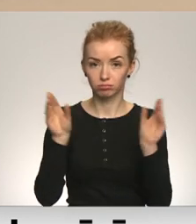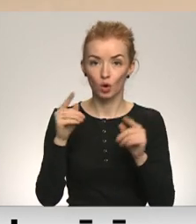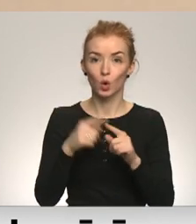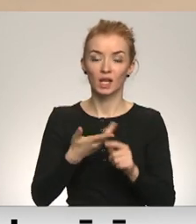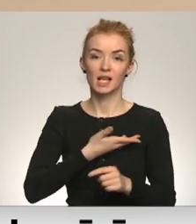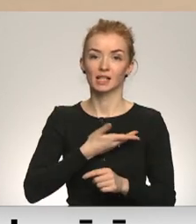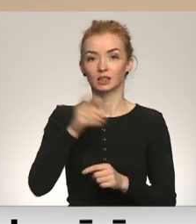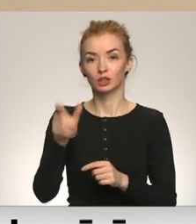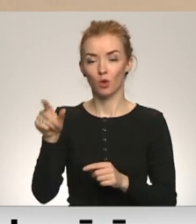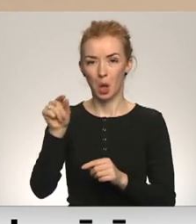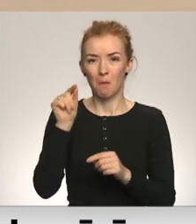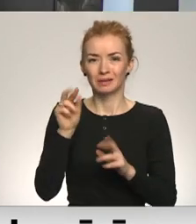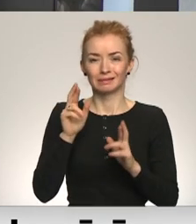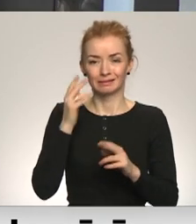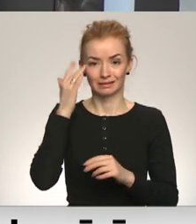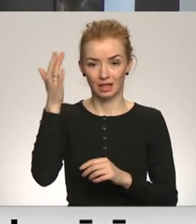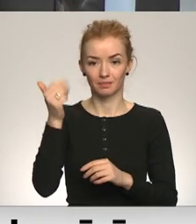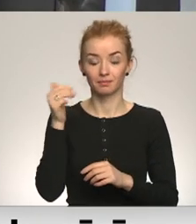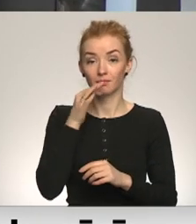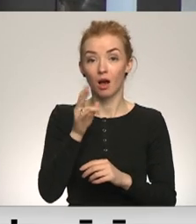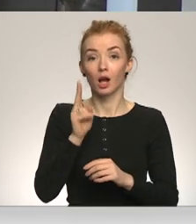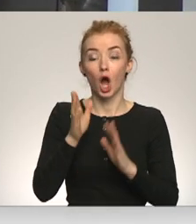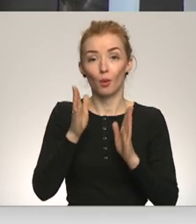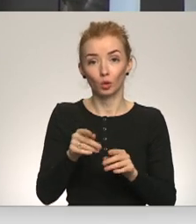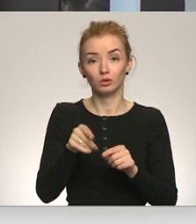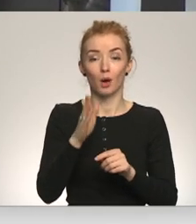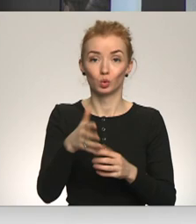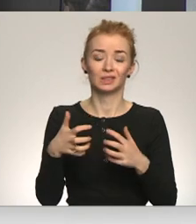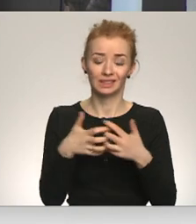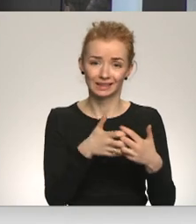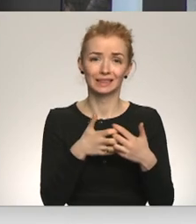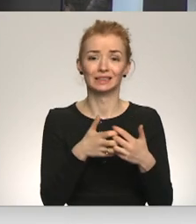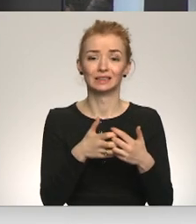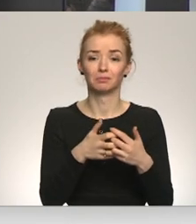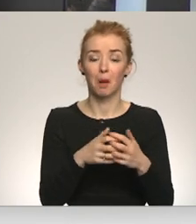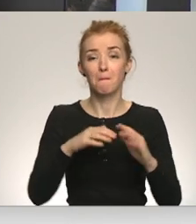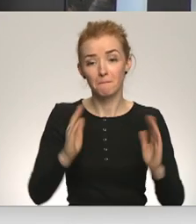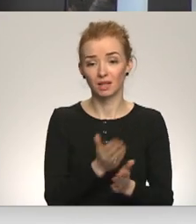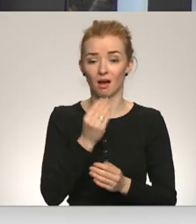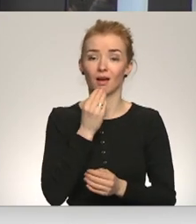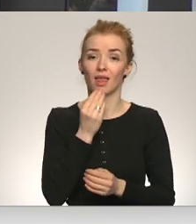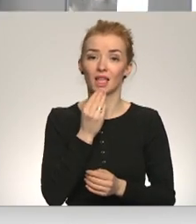liek justies mazliet cerīgāk. Kā būs, tā būs, cīnīsimies. Mazāk ēdīsim.